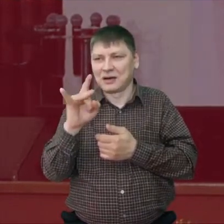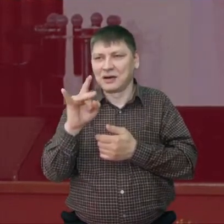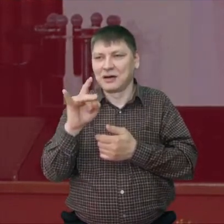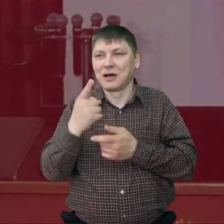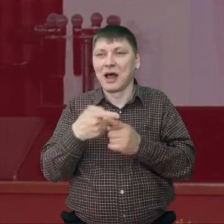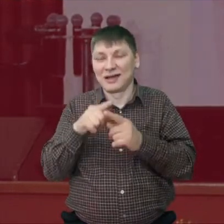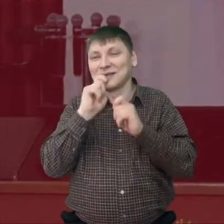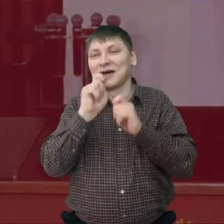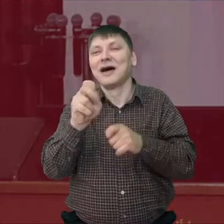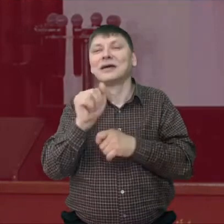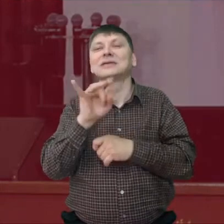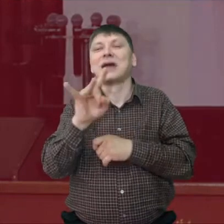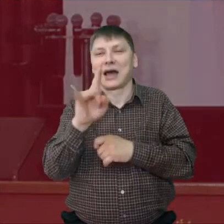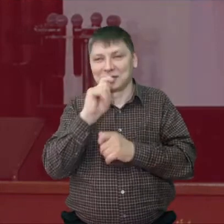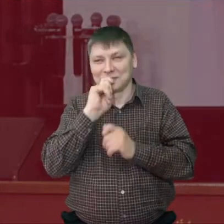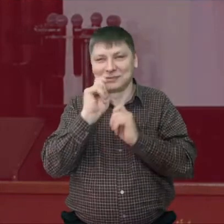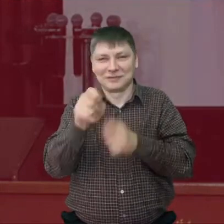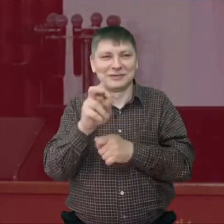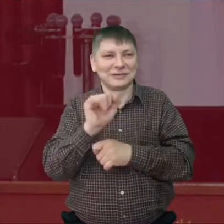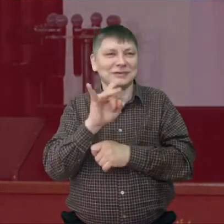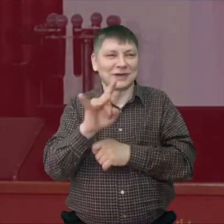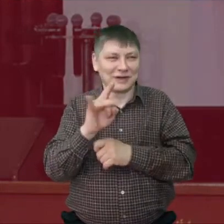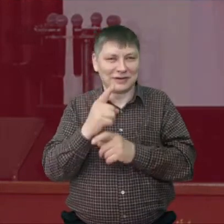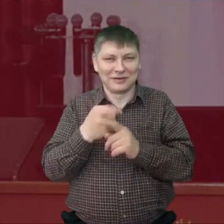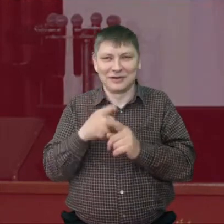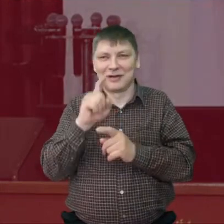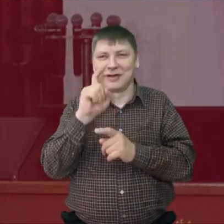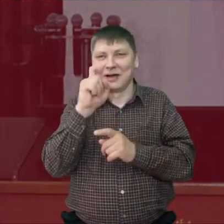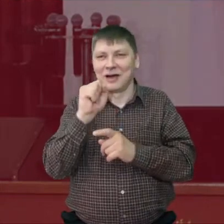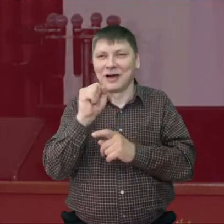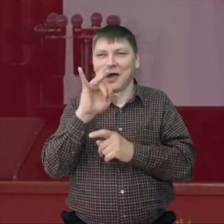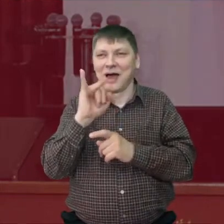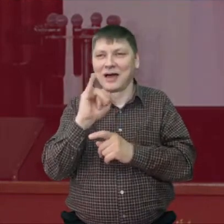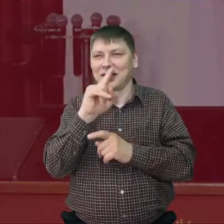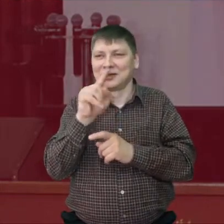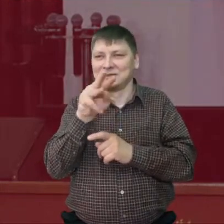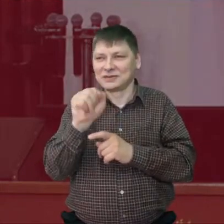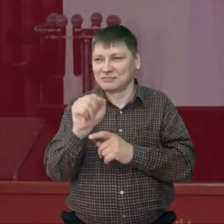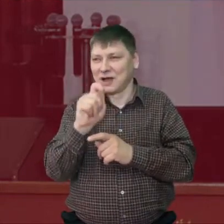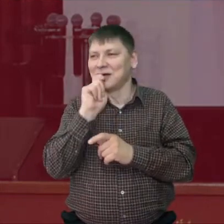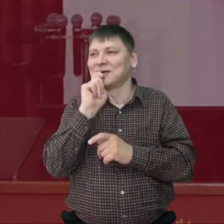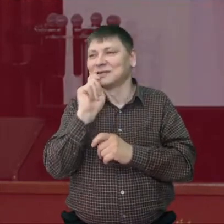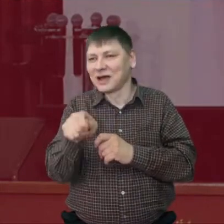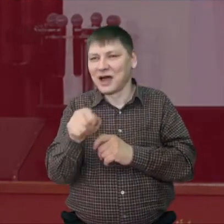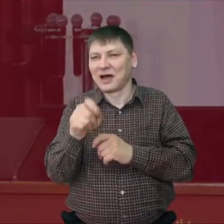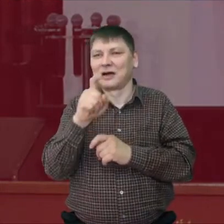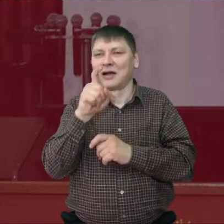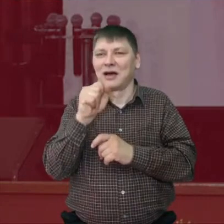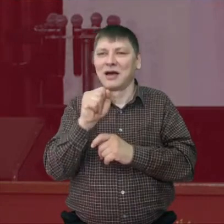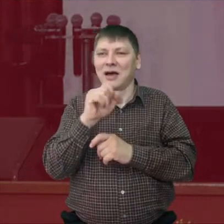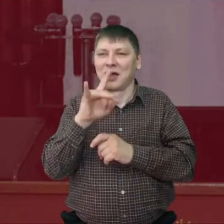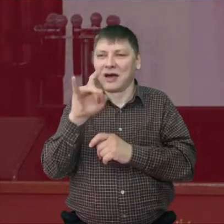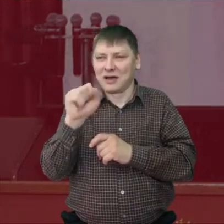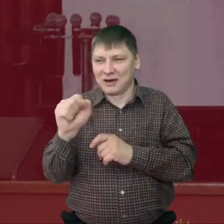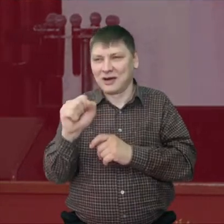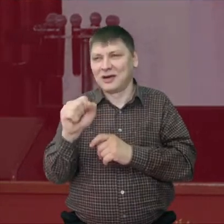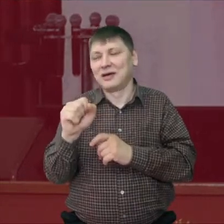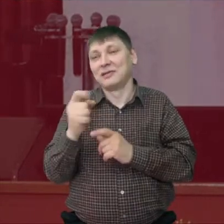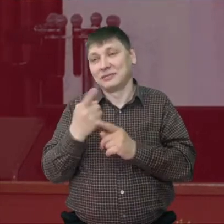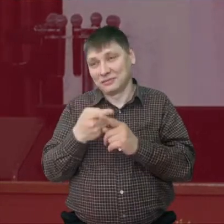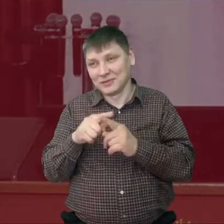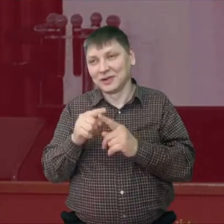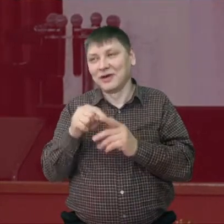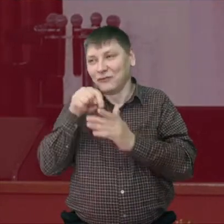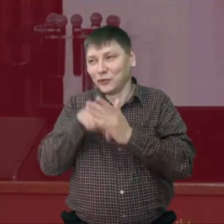означает «дар» или «подарок какой-то». Вот откуда слово произошло «харизма», то есть дары, или харис, благодать, опять же, действие